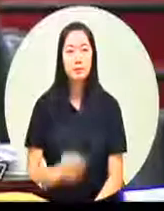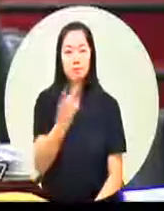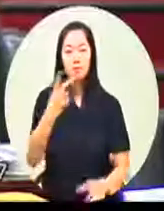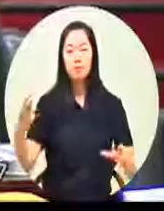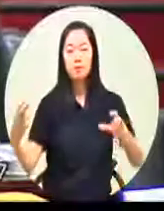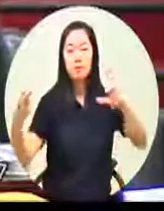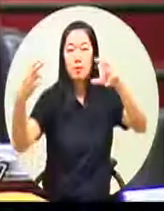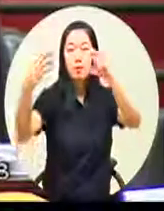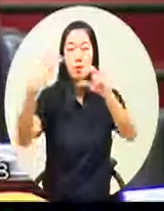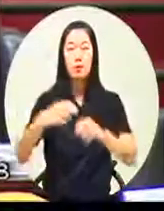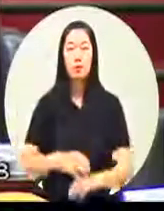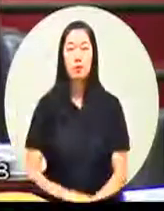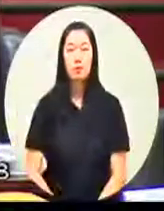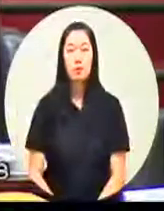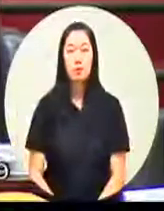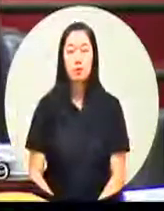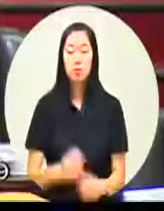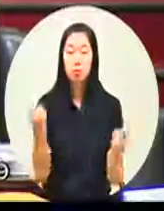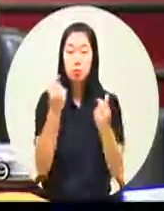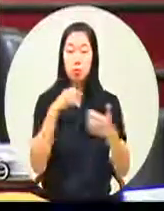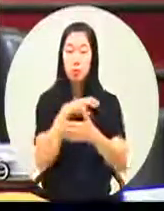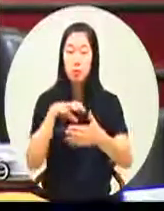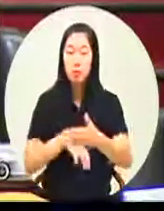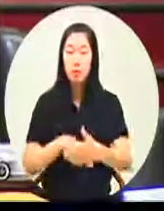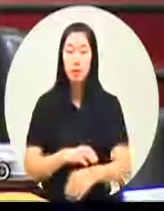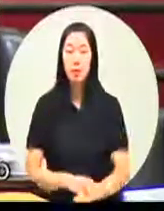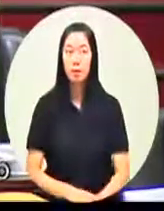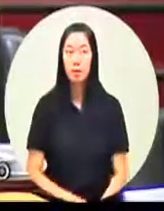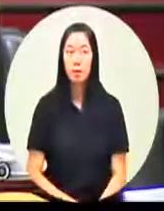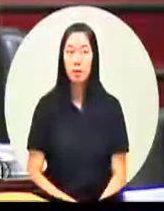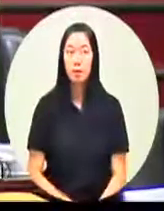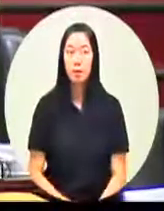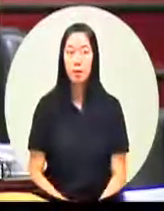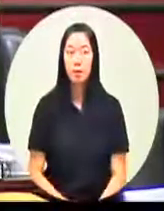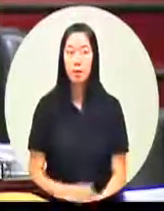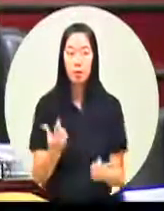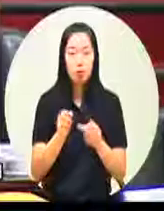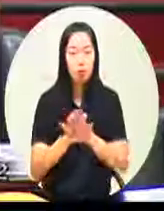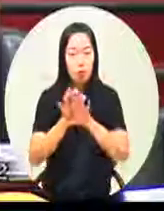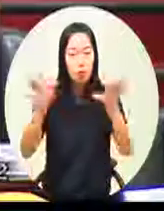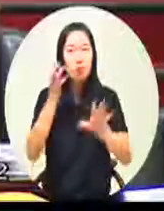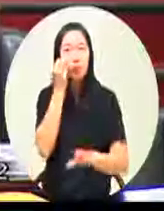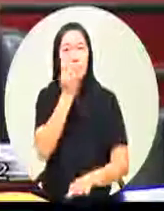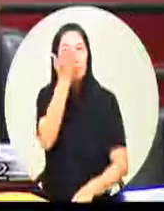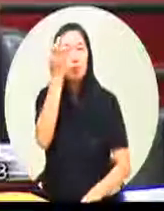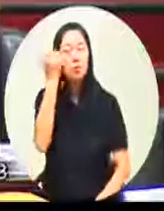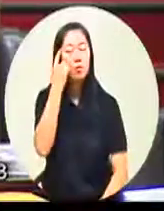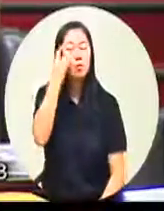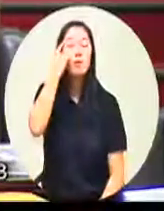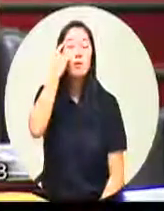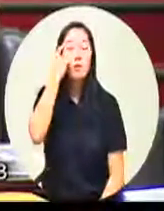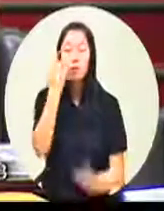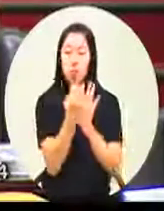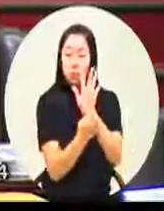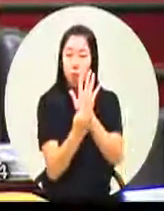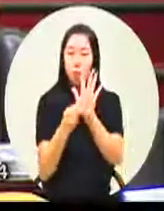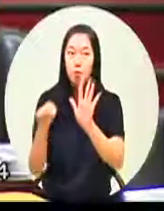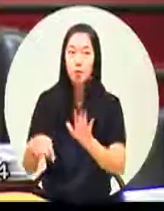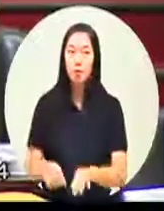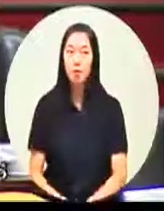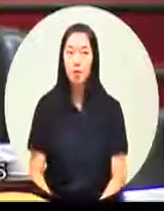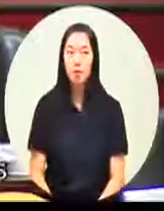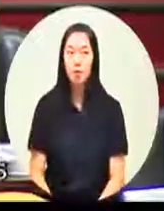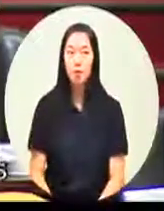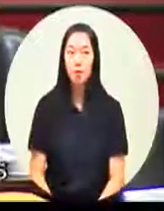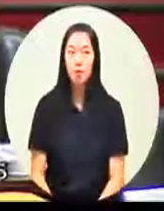抗，包括如果说以发展观光的角度跟立场来说的话，福安国小，